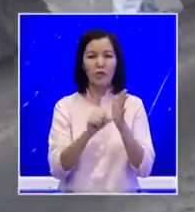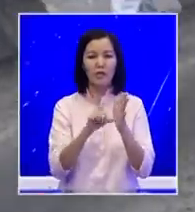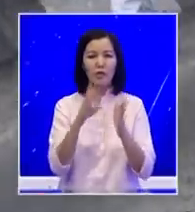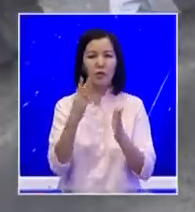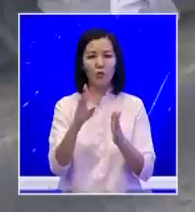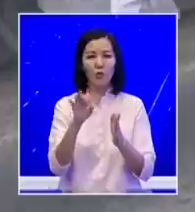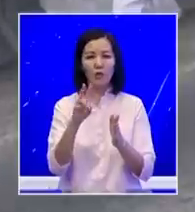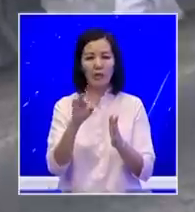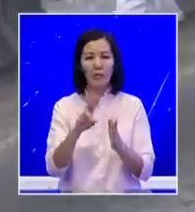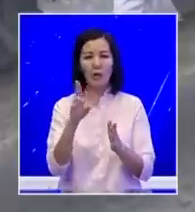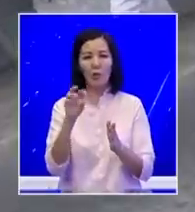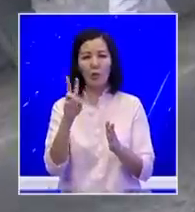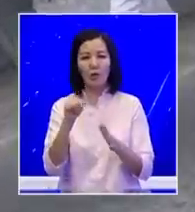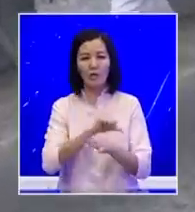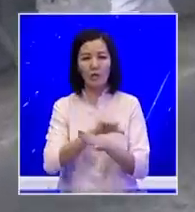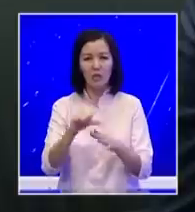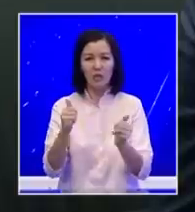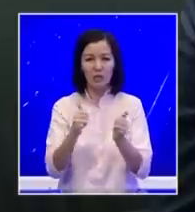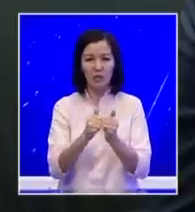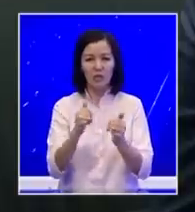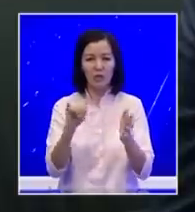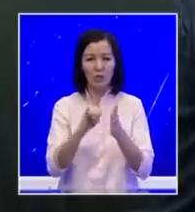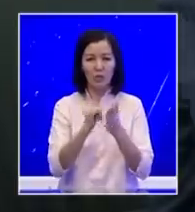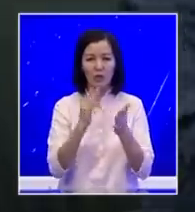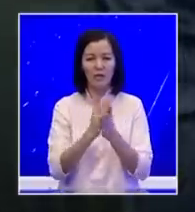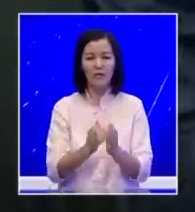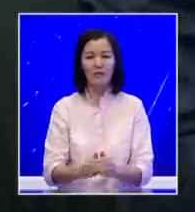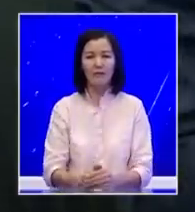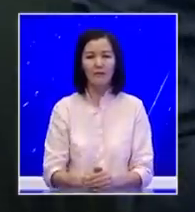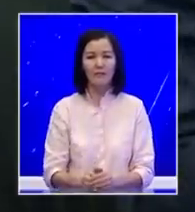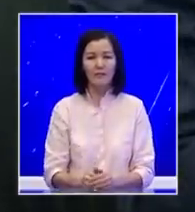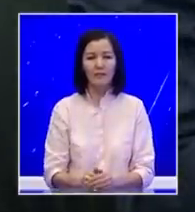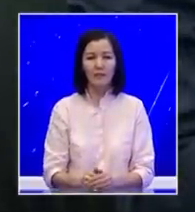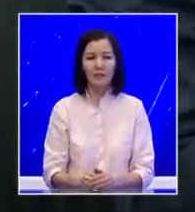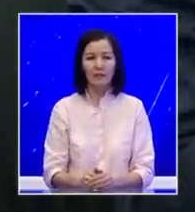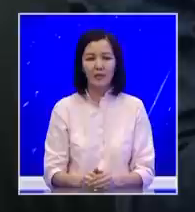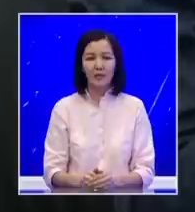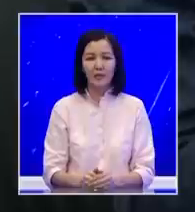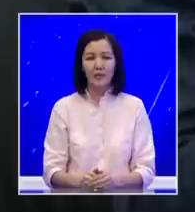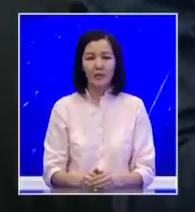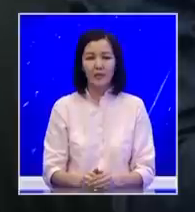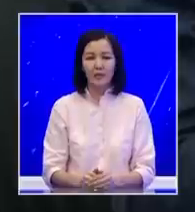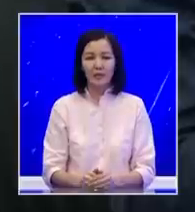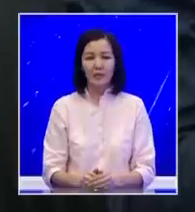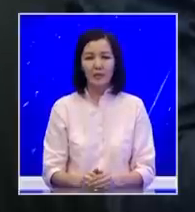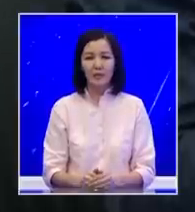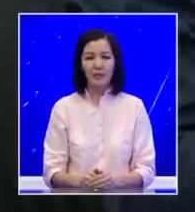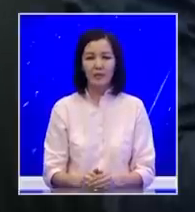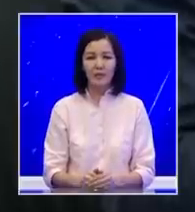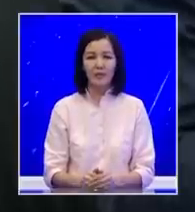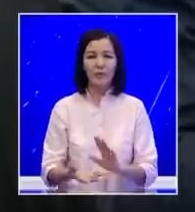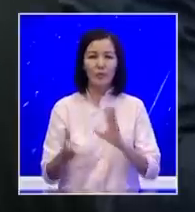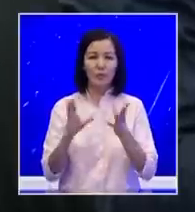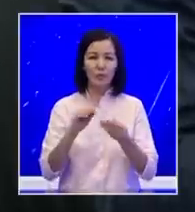Райымбек, Қорғас шекара маңында қойылған. Блокпост. В целом ситуация по блокпостам какая? Нормально?